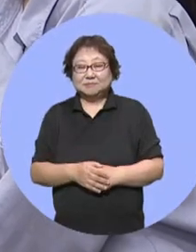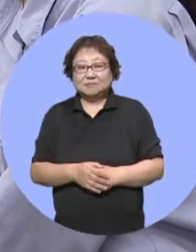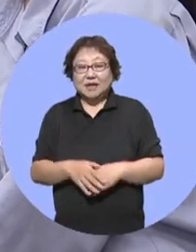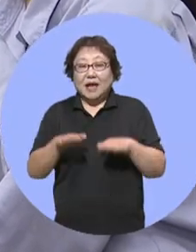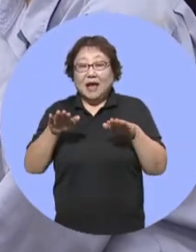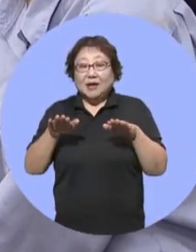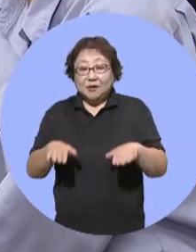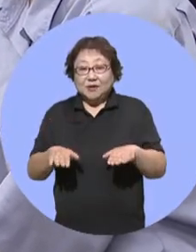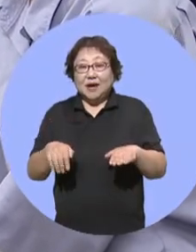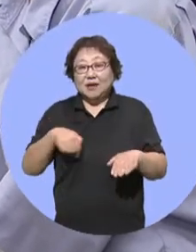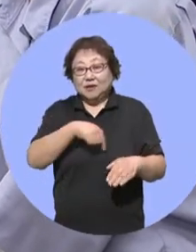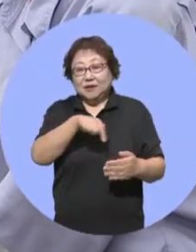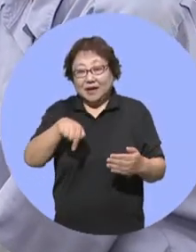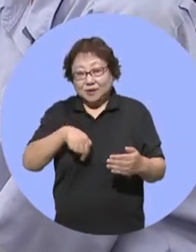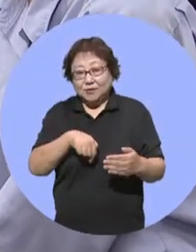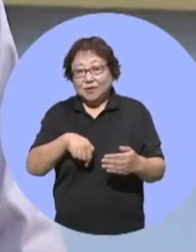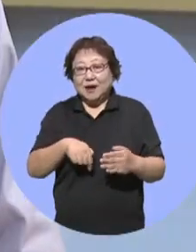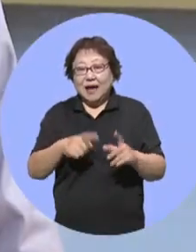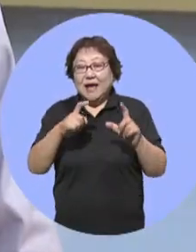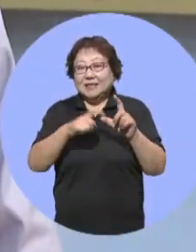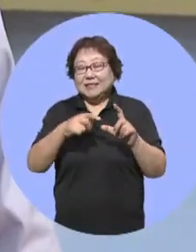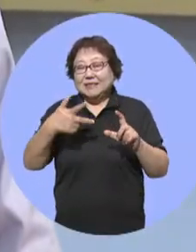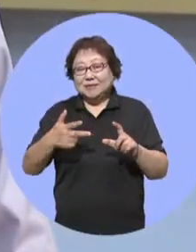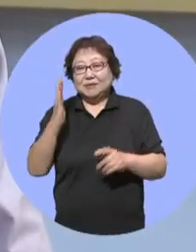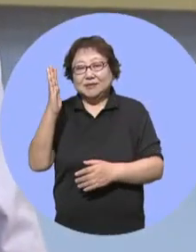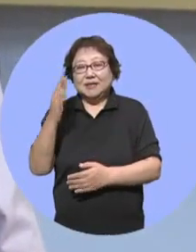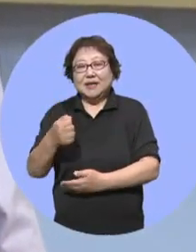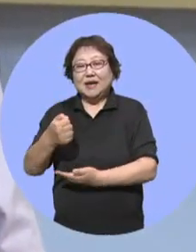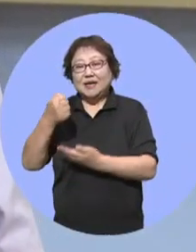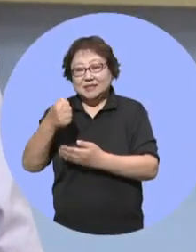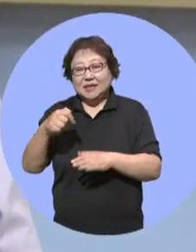今回の丸分かり栃木は G7 レガシ